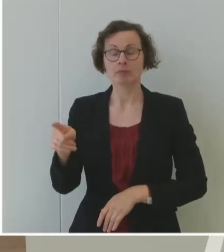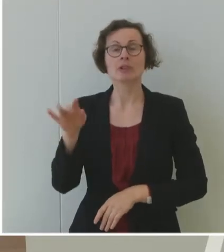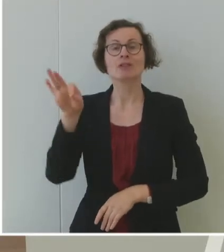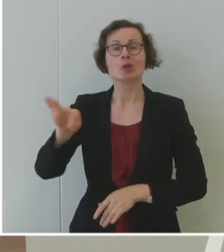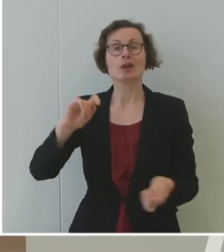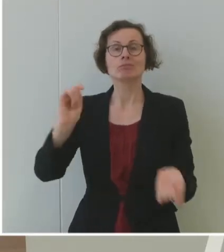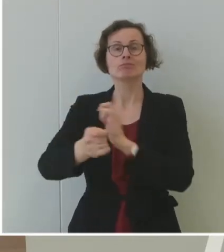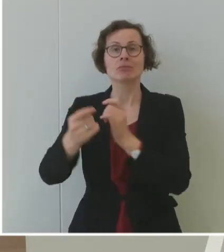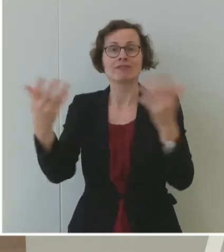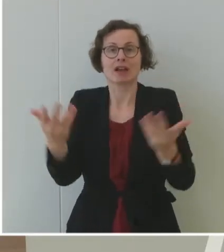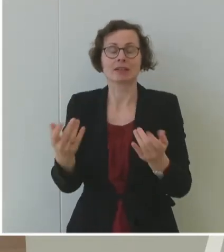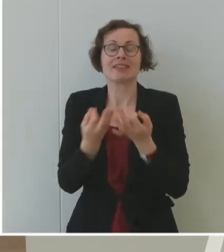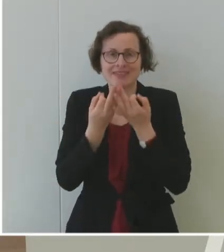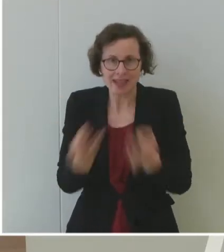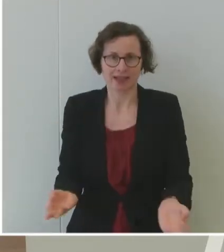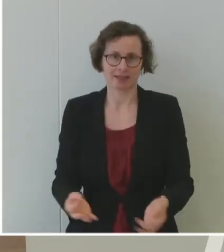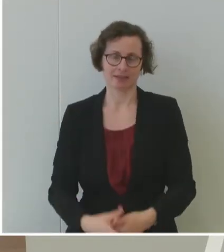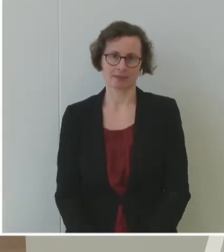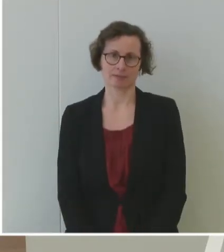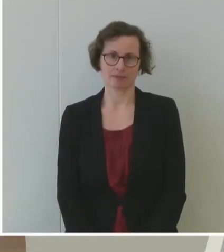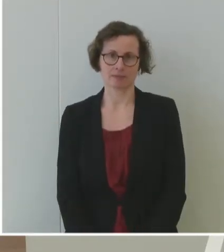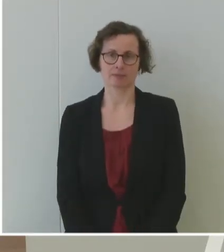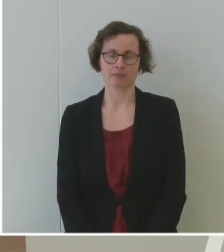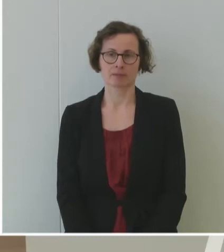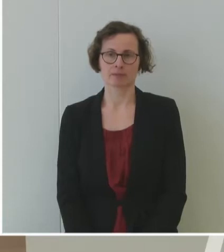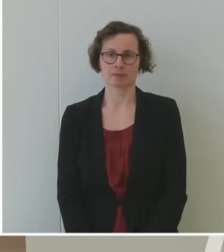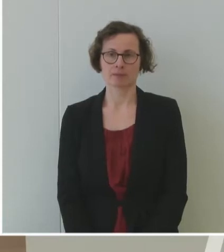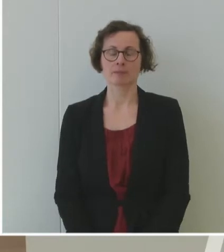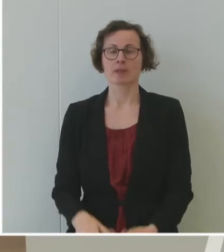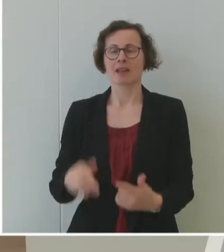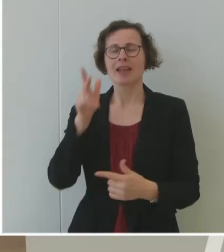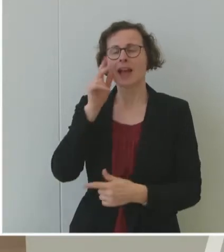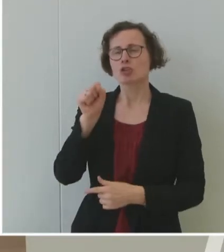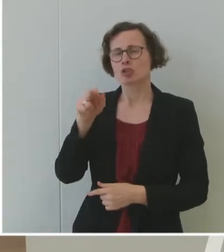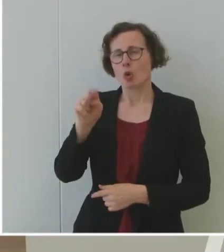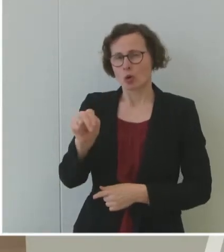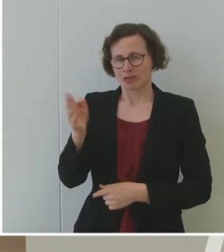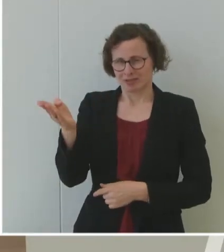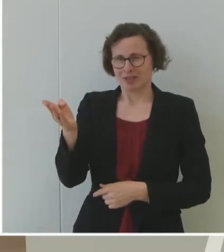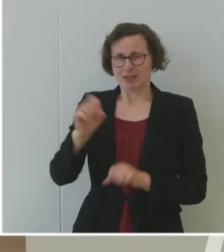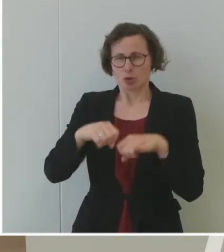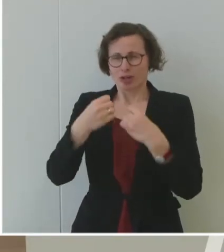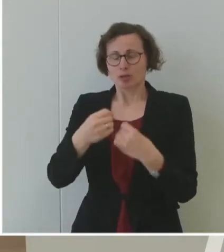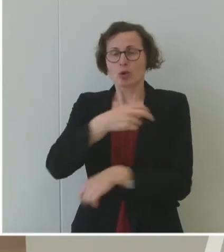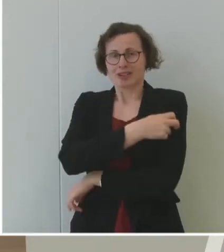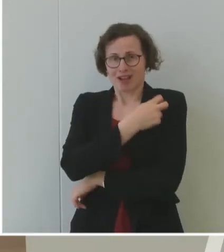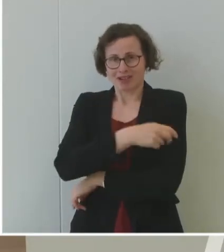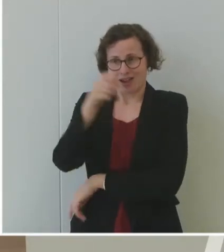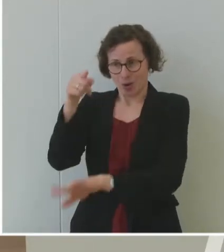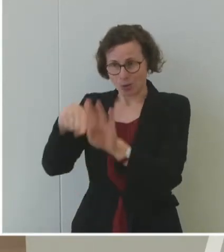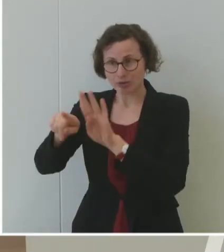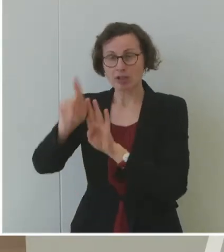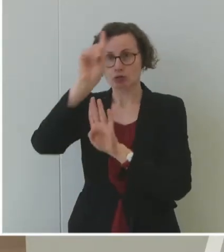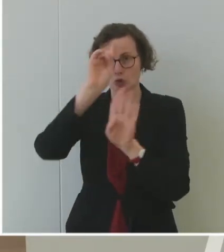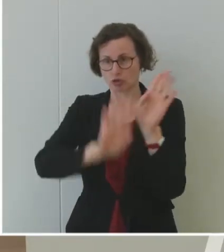seitdem verbessert? Und Herr Stohn, Die Situation in den Krankenhäusern bundesweit